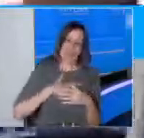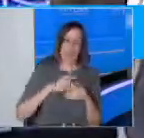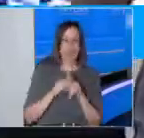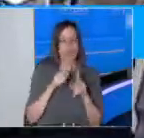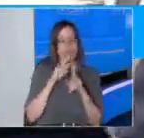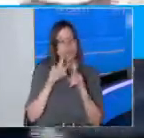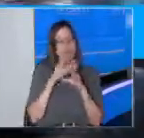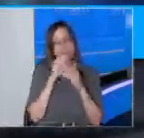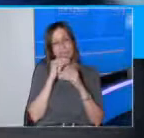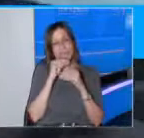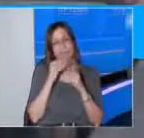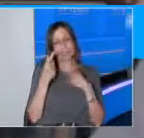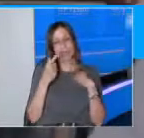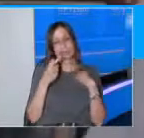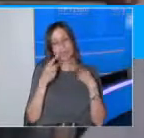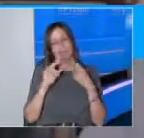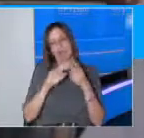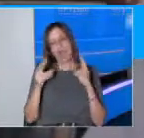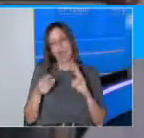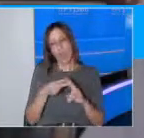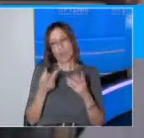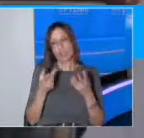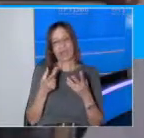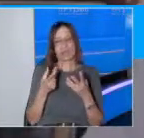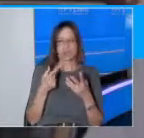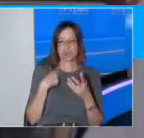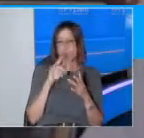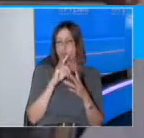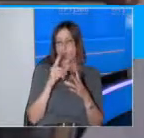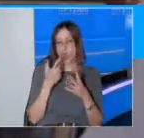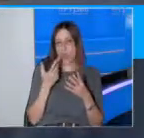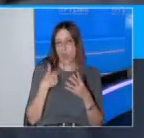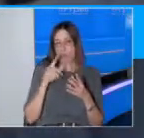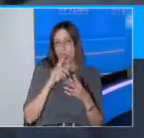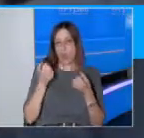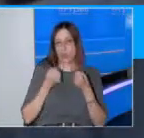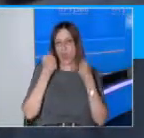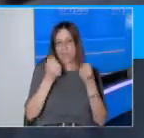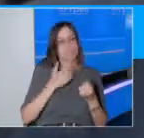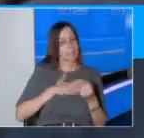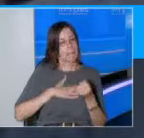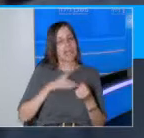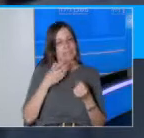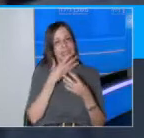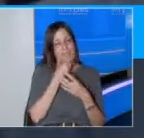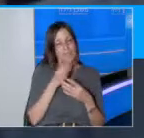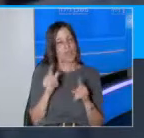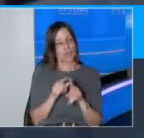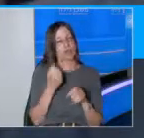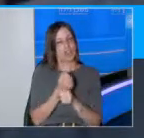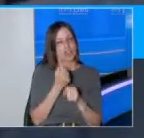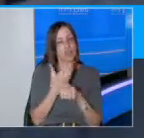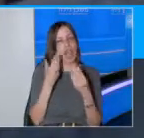על אקולוגיה, כמו שרם באמת כתב במאמר אחר, ואקולוגיה, הנה, אנחנו לא נוסעים בחג, מצוין, זה דבר יפה מאוד, כמו שאגב עשו להרבה מאוד חגים